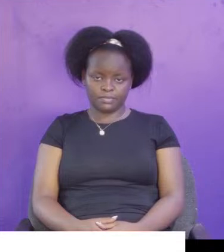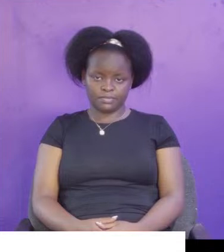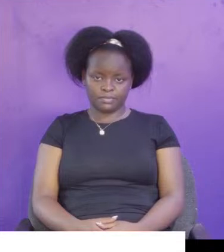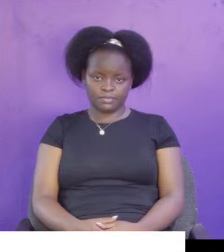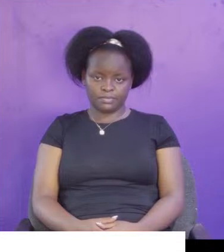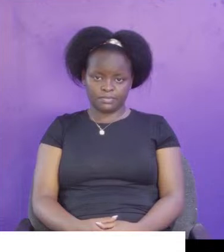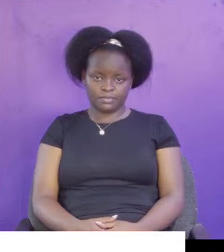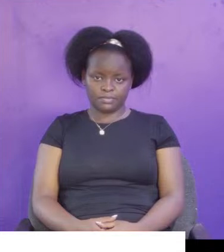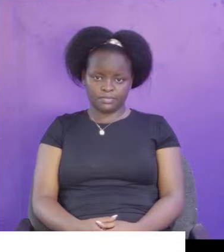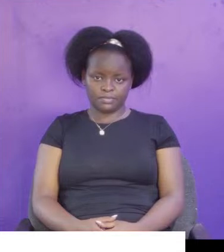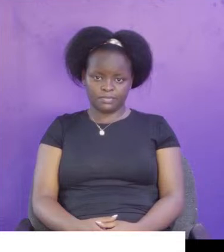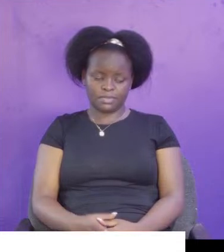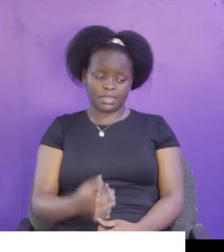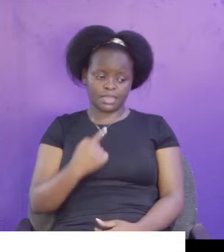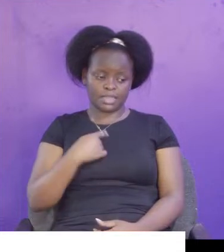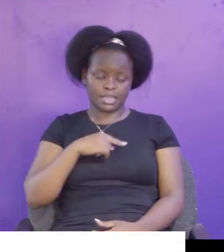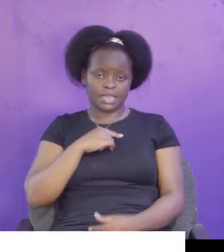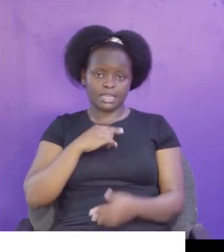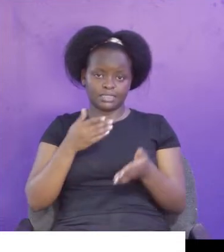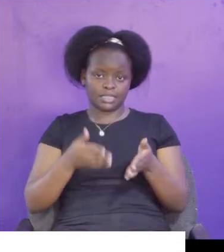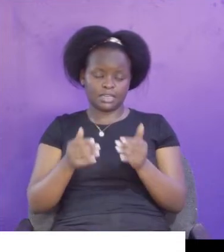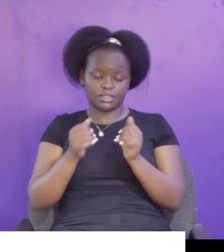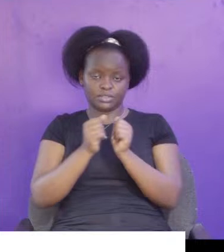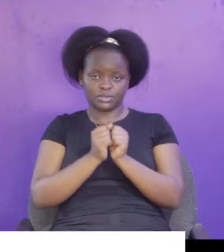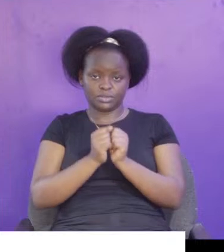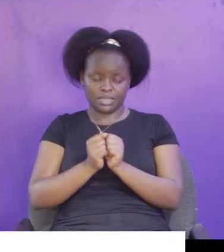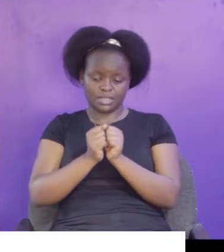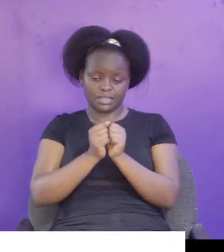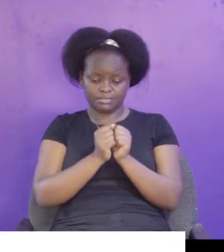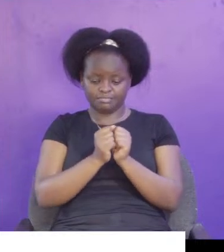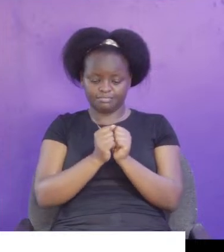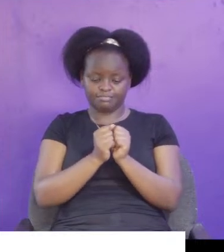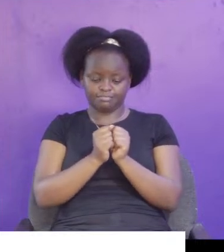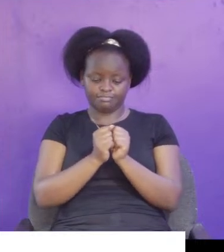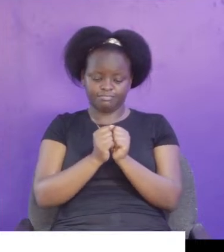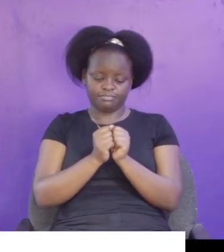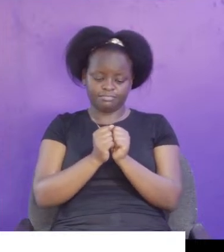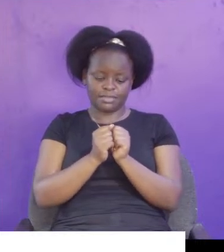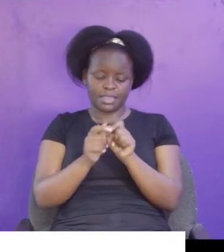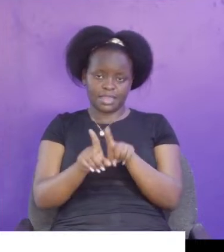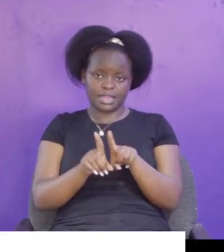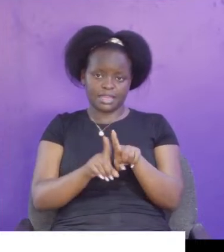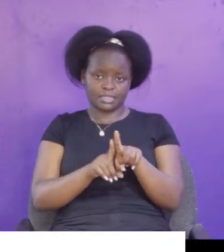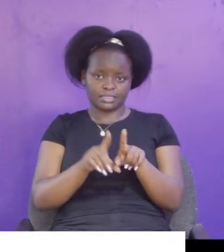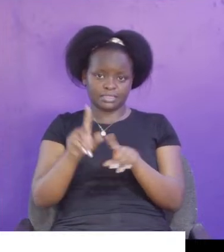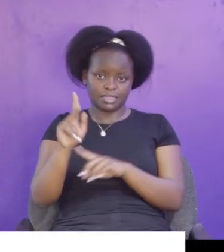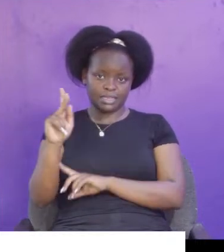Tuko hapa pamoja kama Wakenya